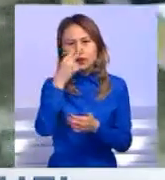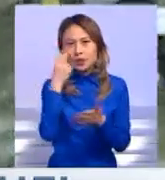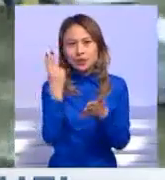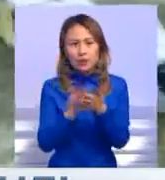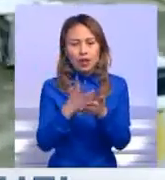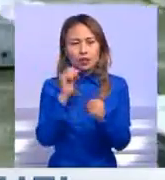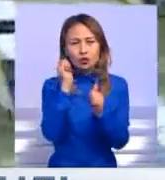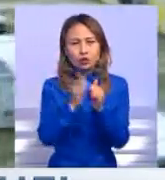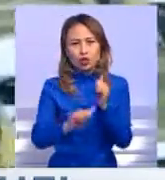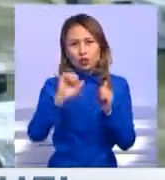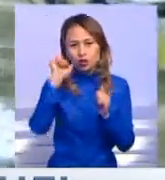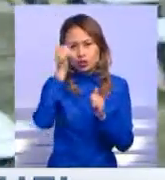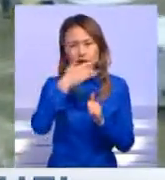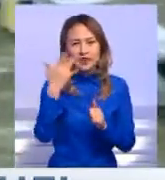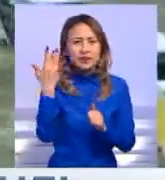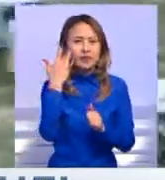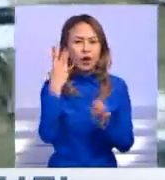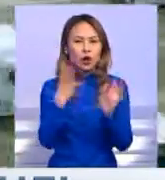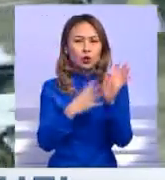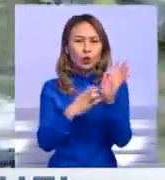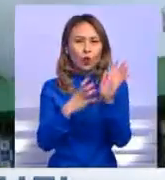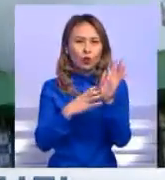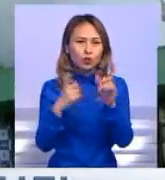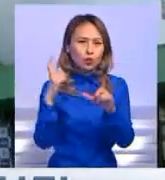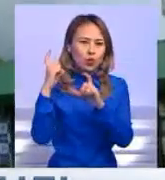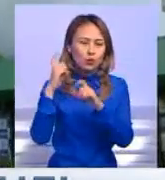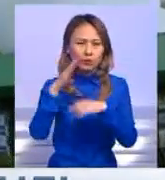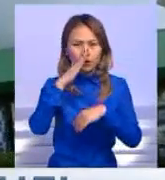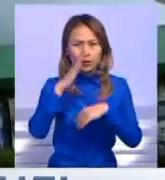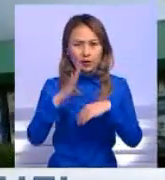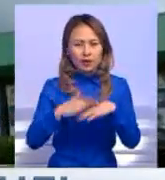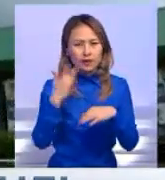сайын Колумбияда 900 тонна есірткі дайындалады.